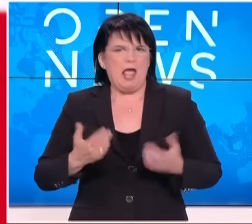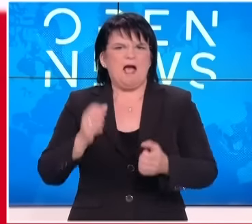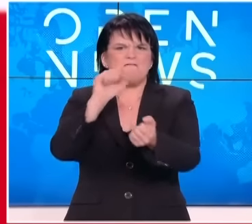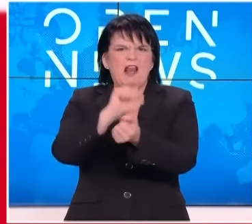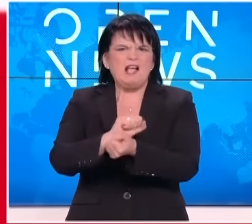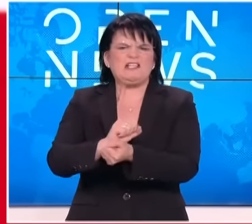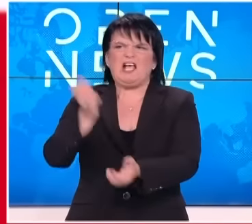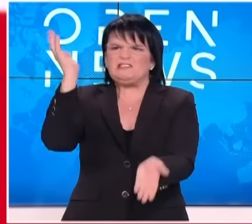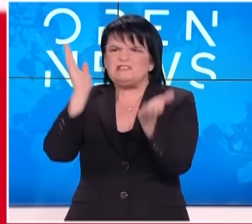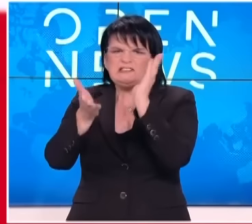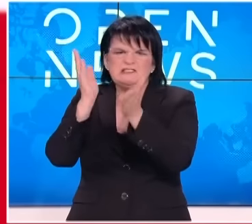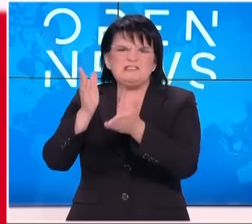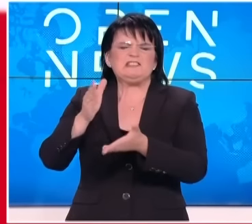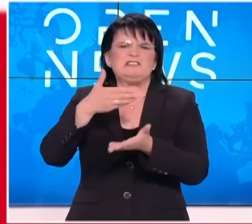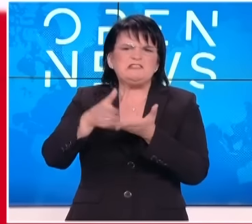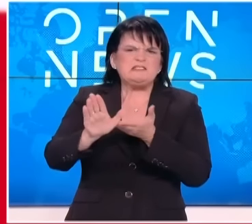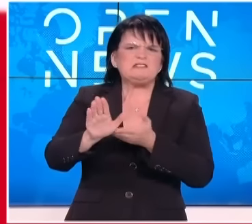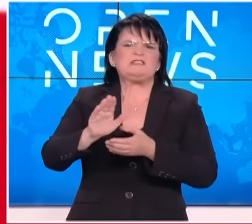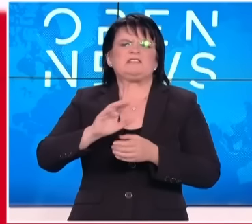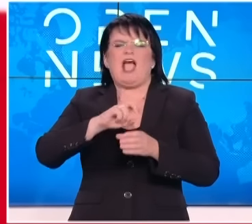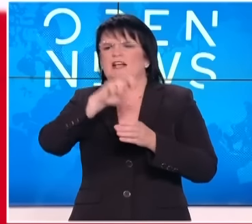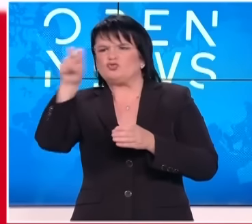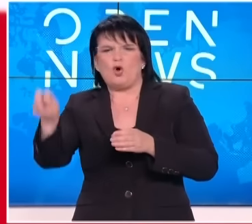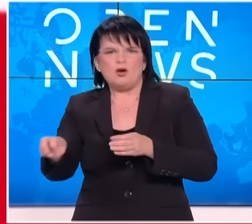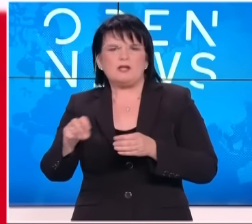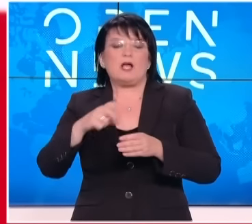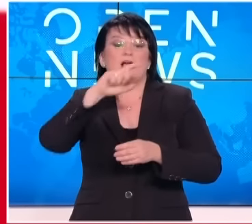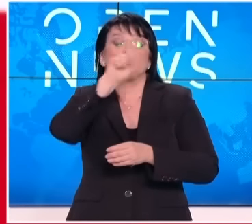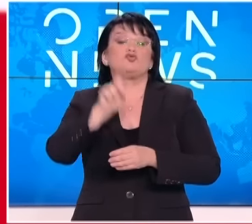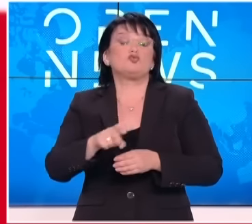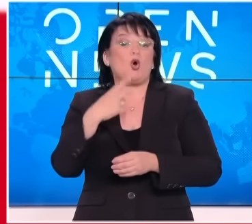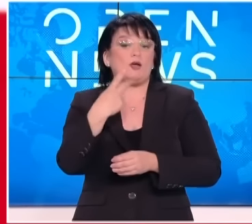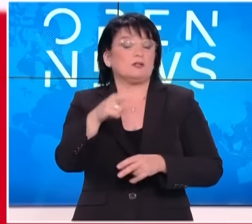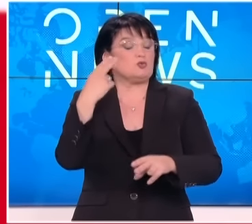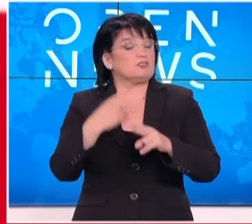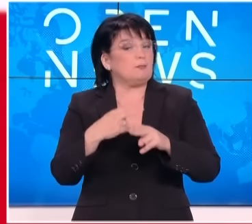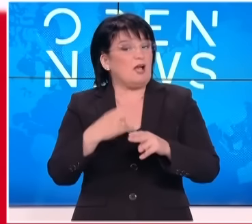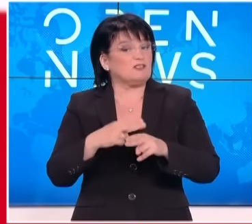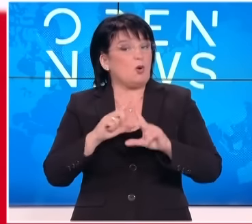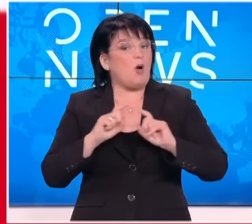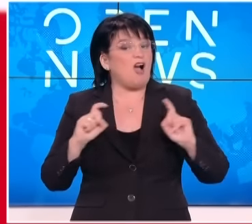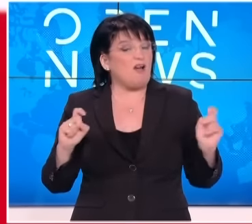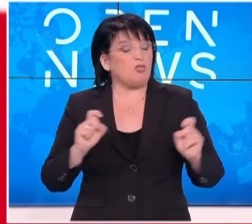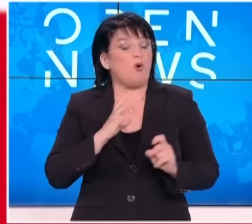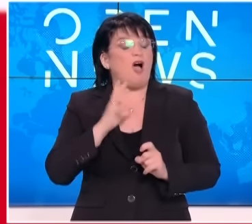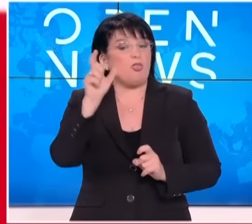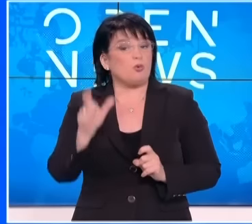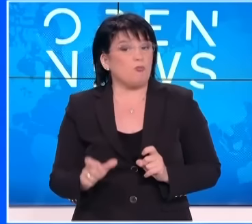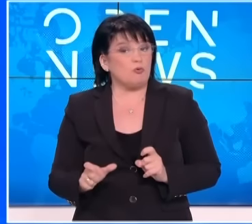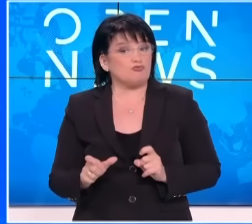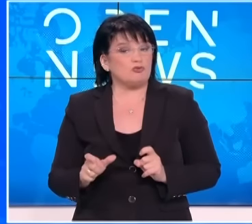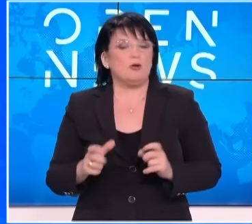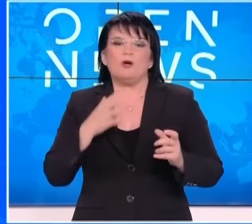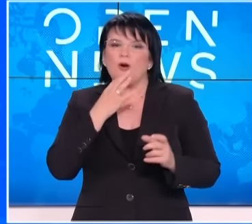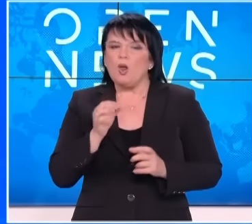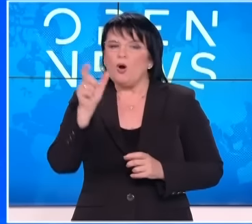φυλακές και εξορίες έδωσαν και την ίδια τη ζωή τους το πιο πολυτιμότερο αγαθό που έχει ο άνθρωπος εντάξει μπορεί να ήθελε από